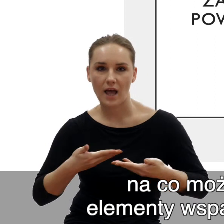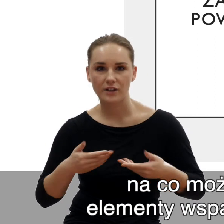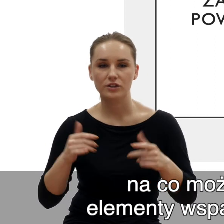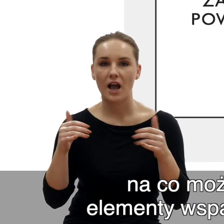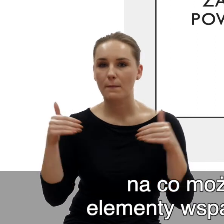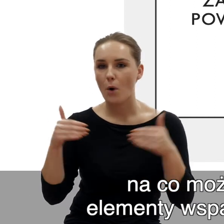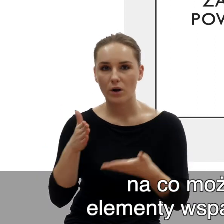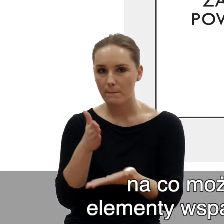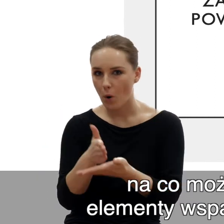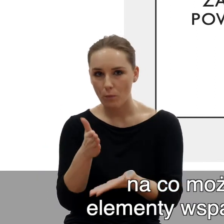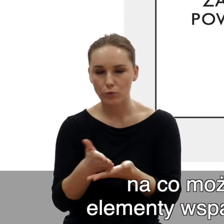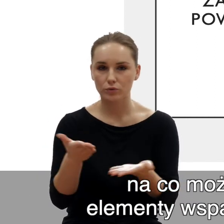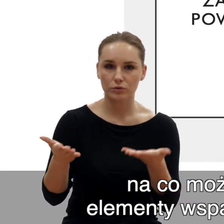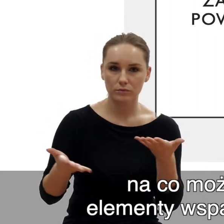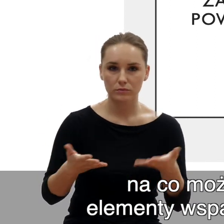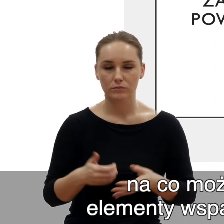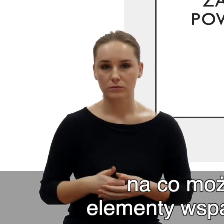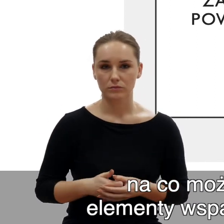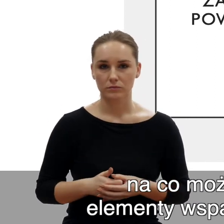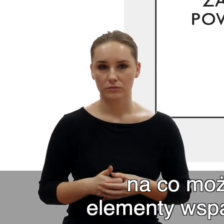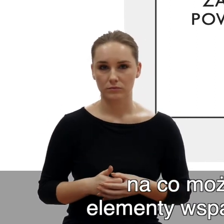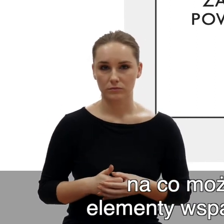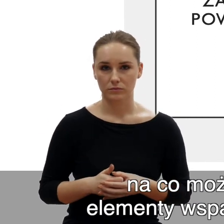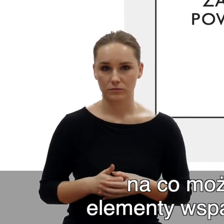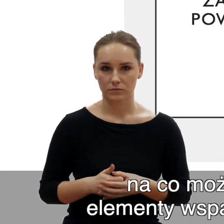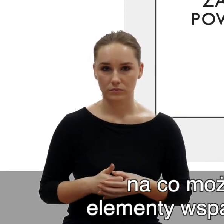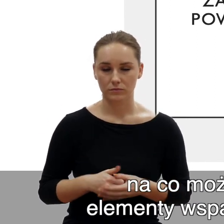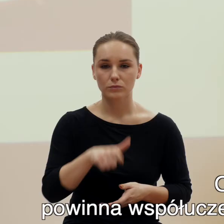wsparcia dla osób ze szczególnymi potrzebami.